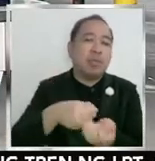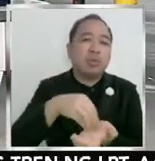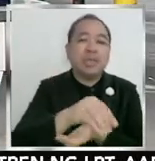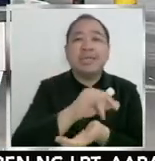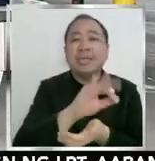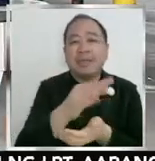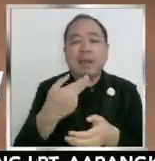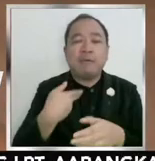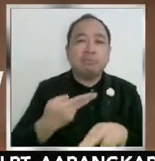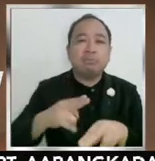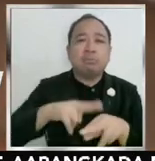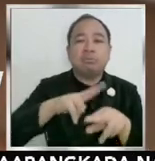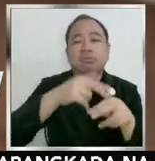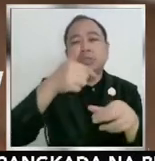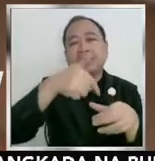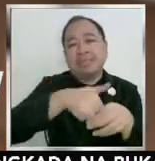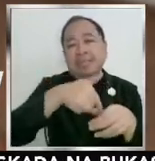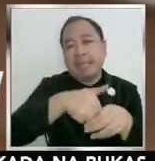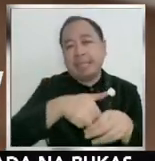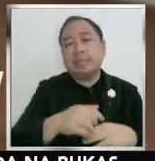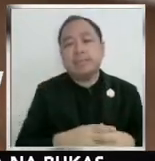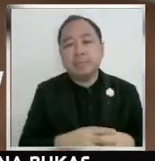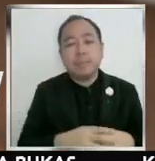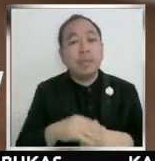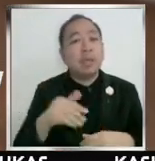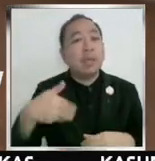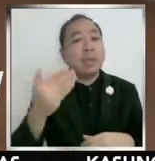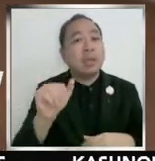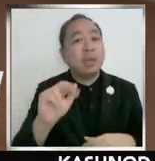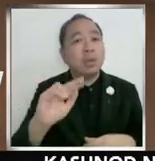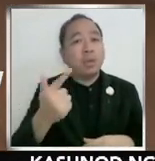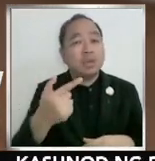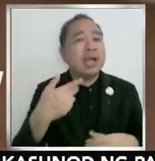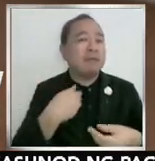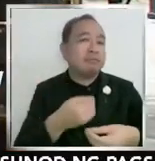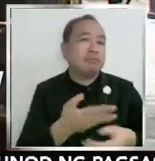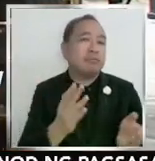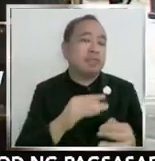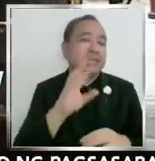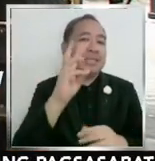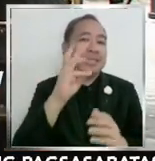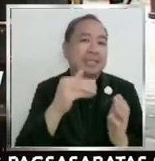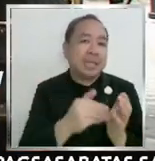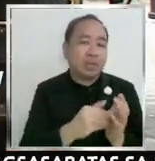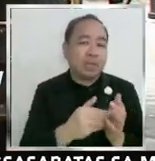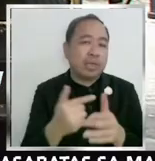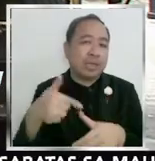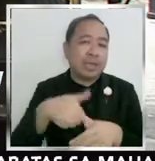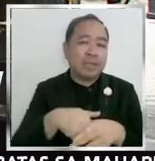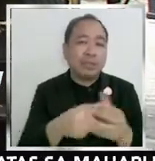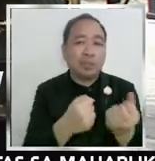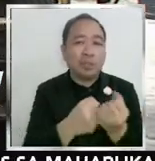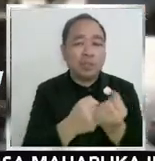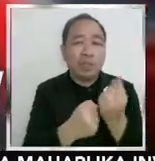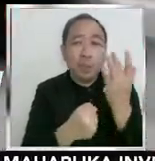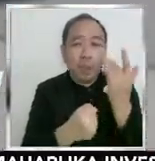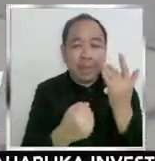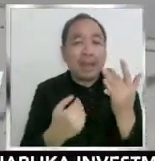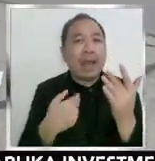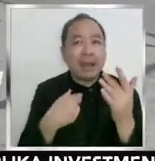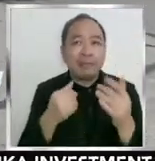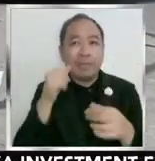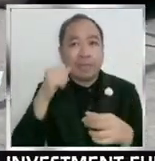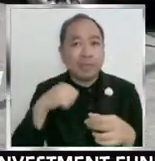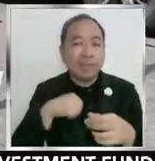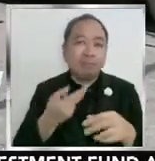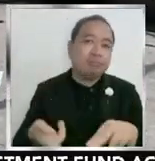produktong petrolyo. Sa Agosto, magbibigay ng 6,000 pesos fuel subsidy dahil sa big-time oil price hike kahapon.